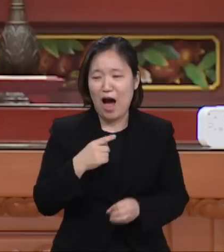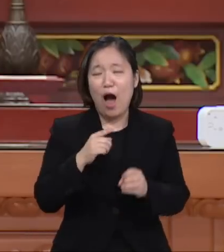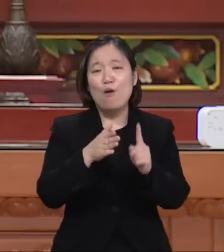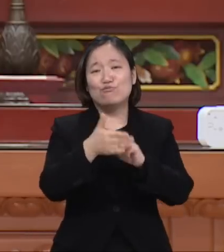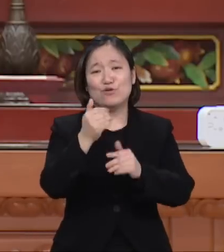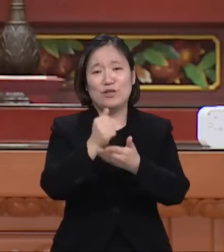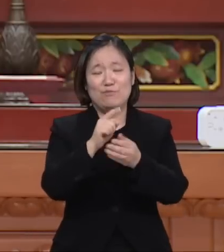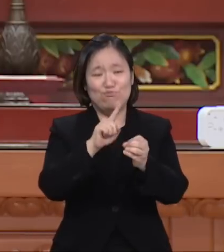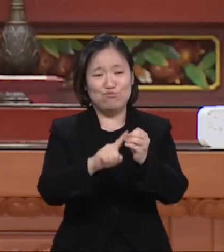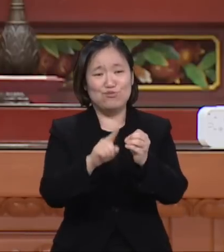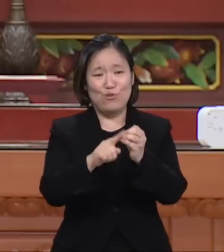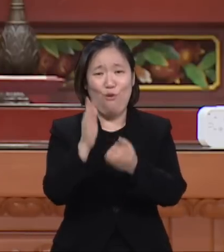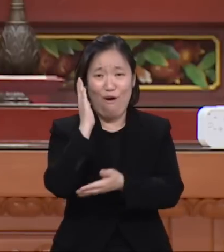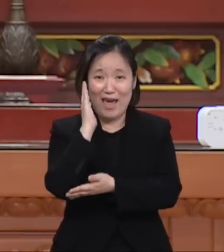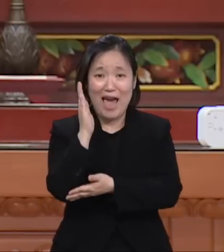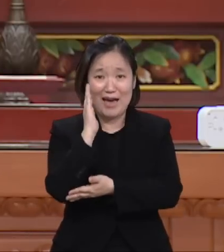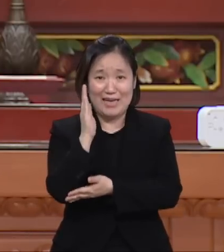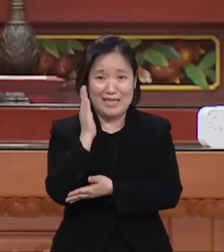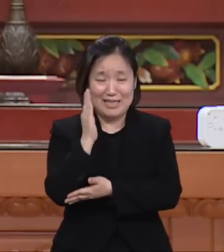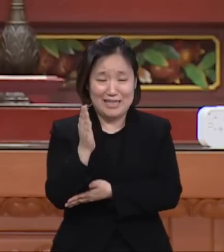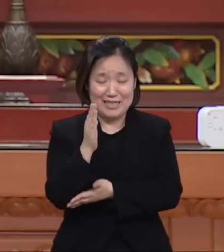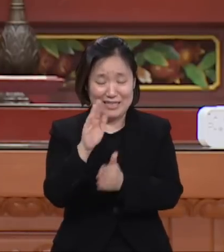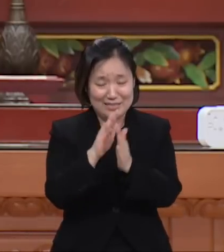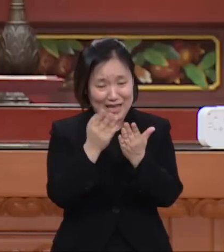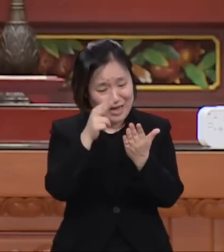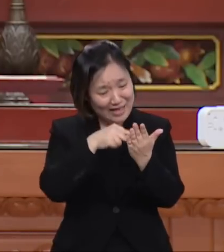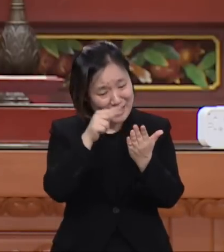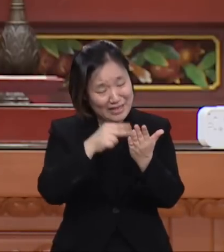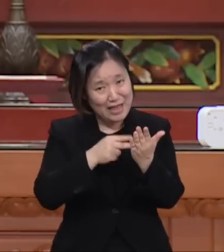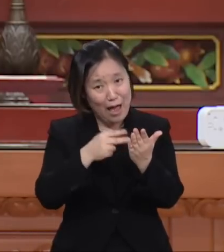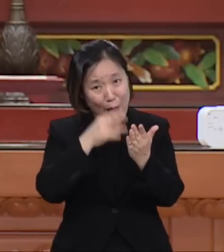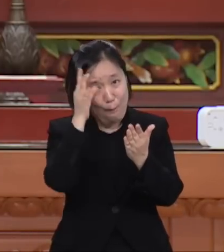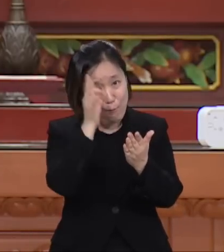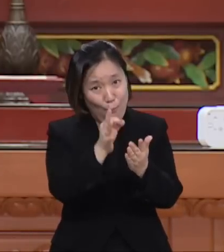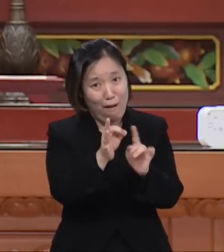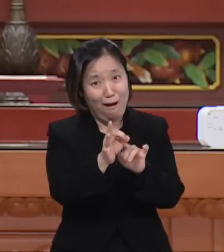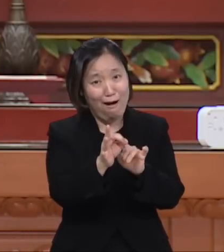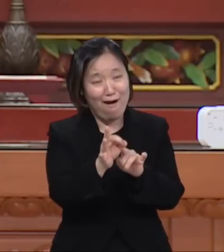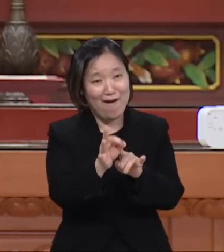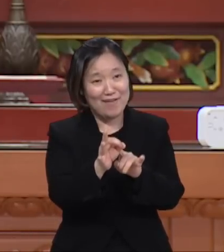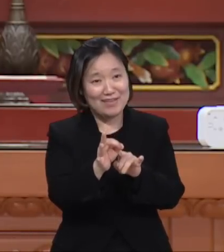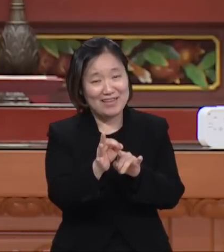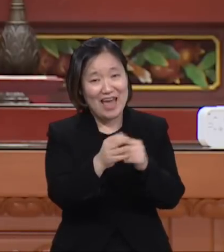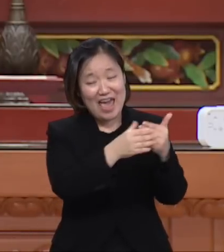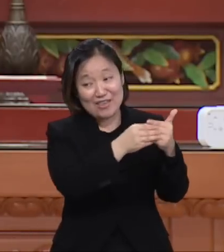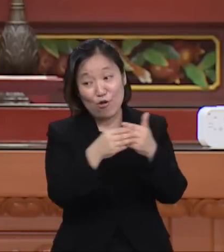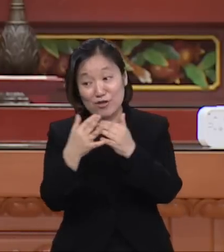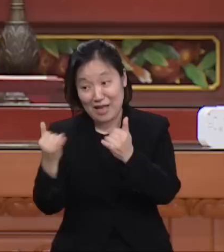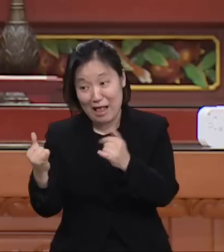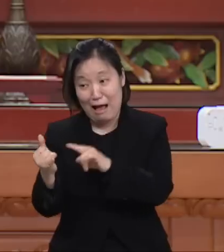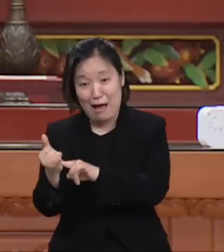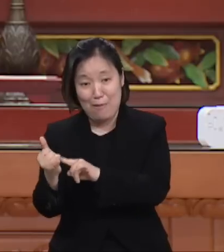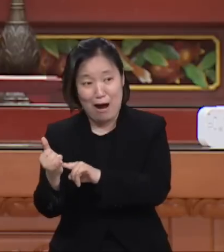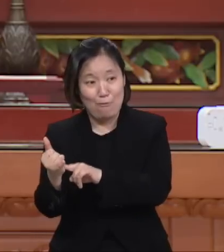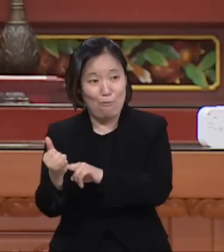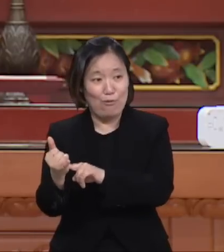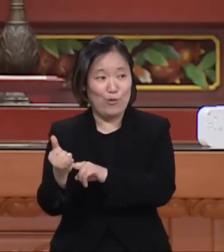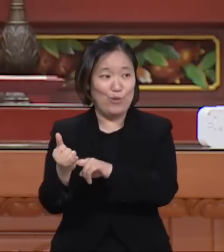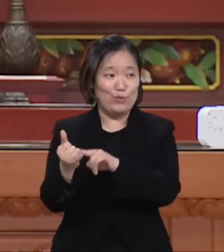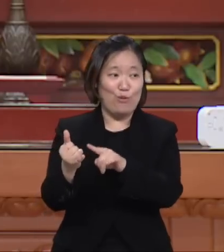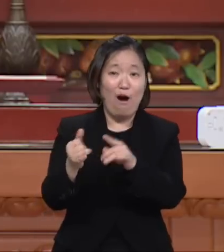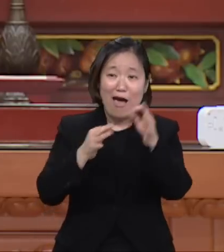그렇죠 수많은 불교설에 보면 그 염라대왕과 저승사자 이야기가 굉장히 많이 나오는데 이런